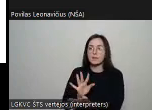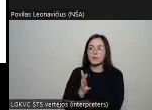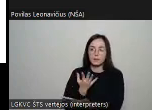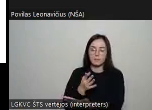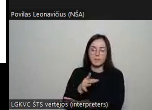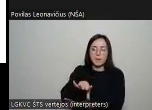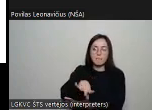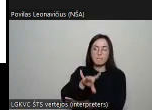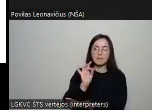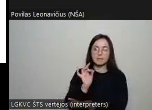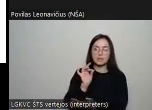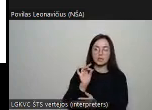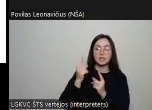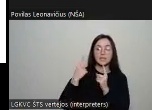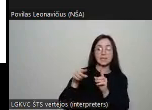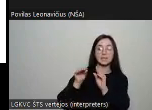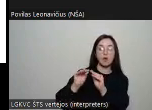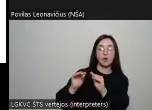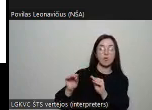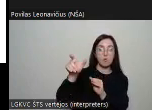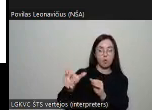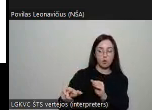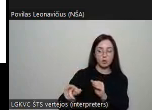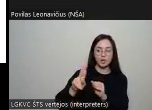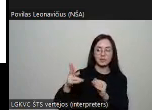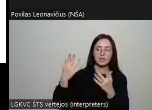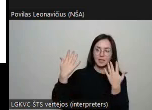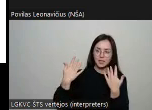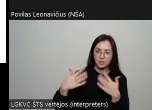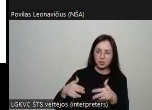laiką kolegą, kuris to tą nori daryti.